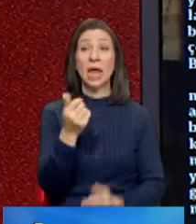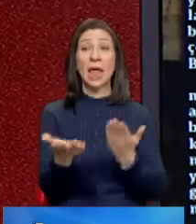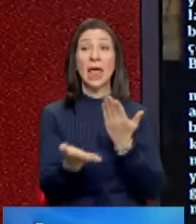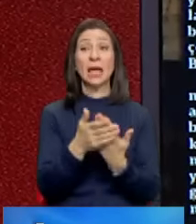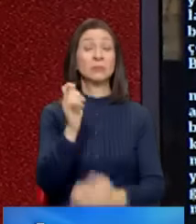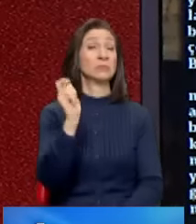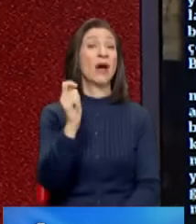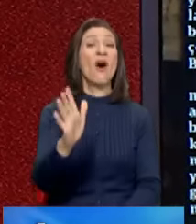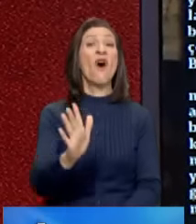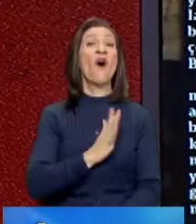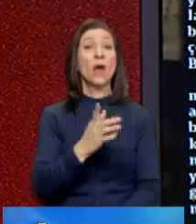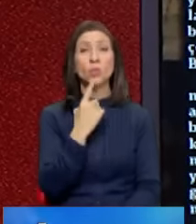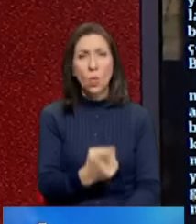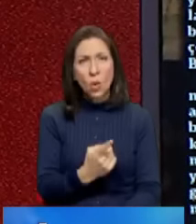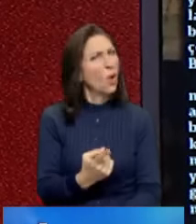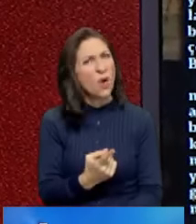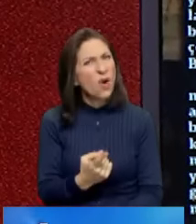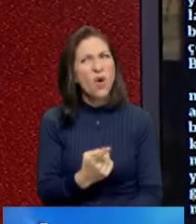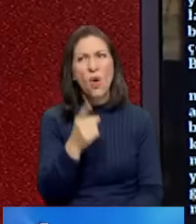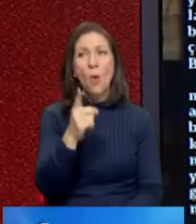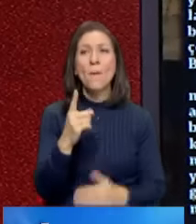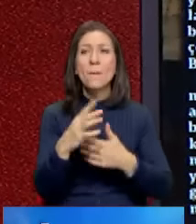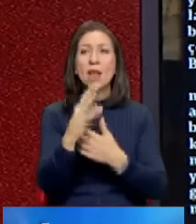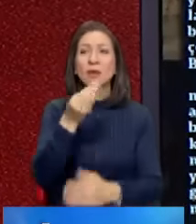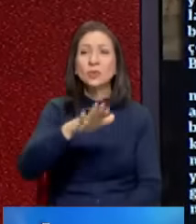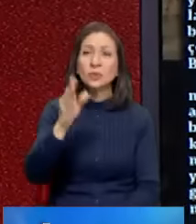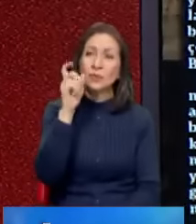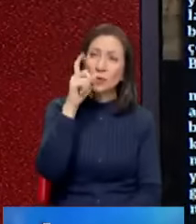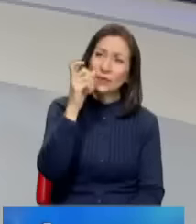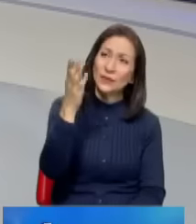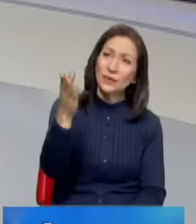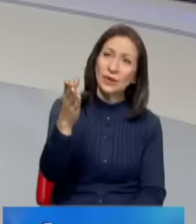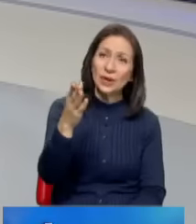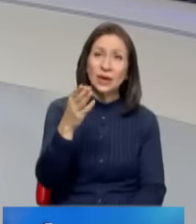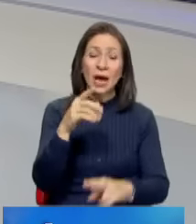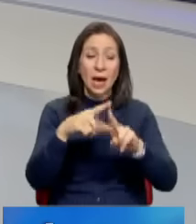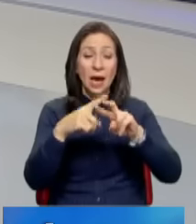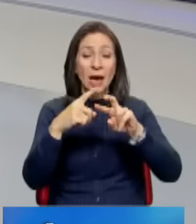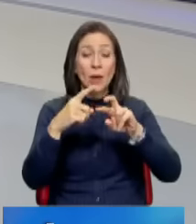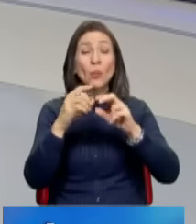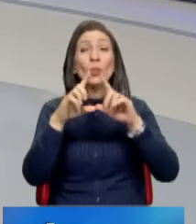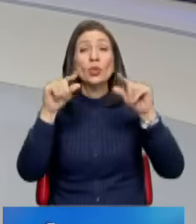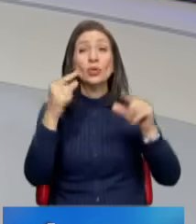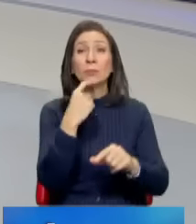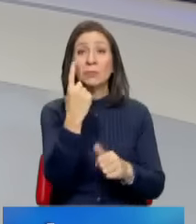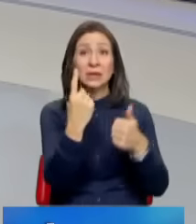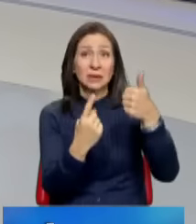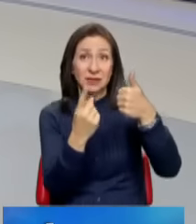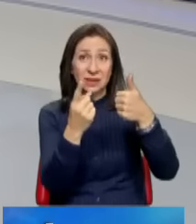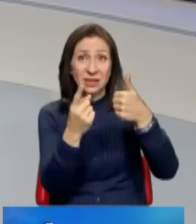yardım yapıyorduk diye teselli etti diyor. İşte o melek yavruların fotoğrafı. Aras Bulut 1 yaşındaydı Aras